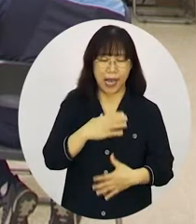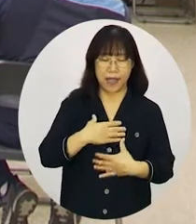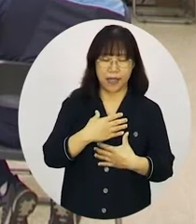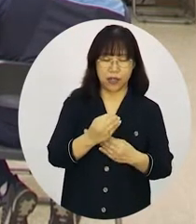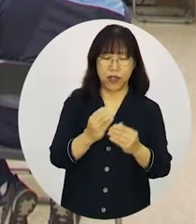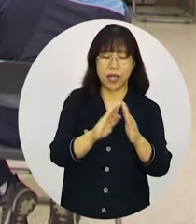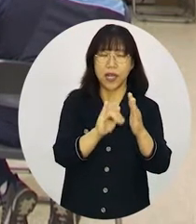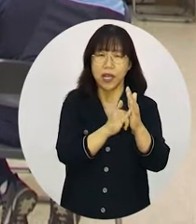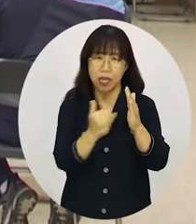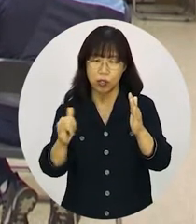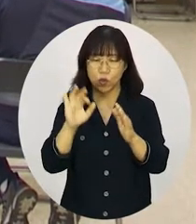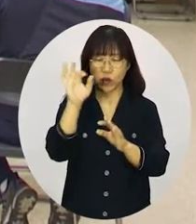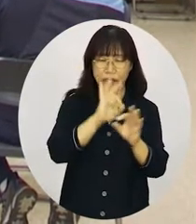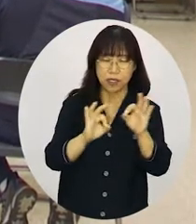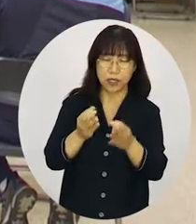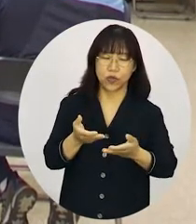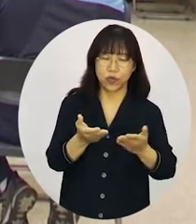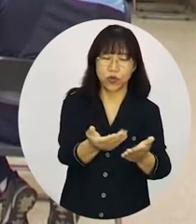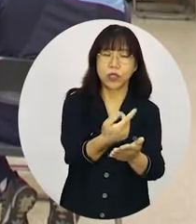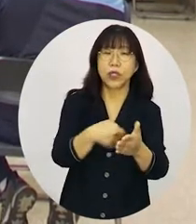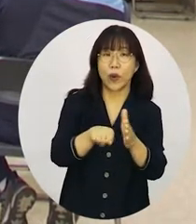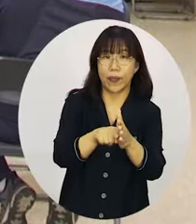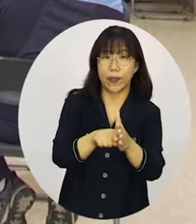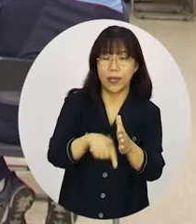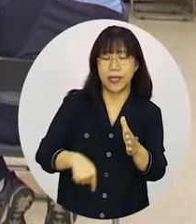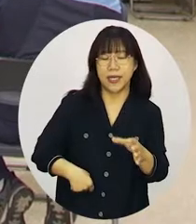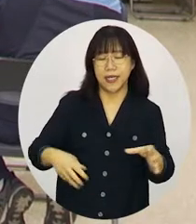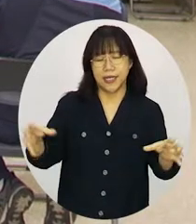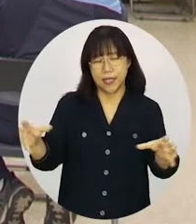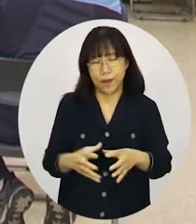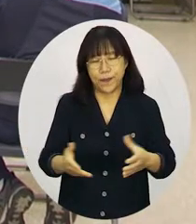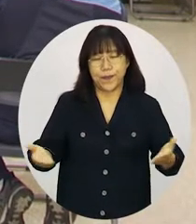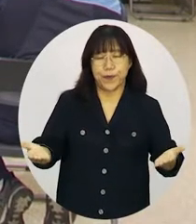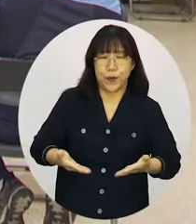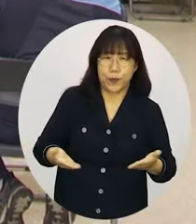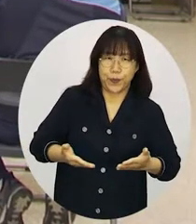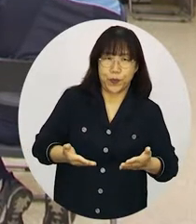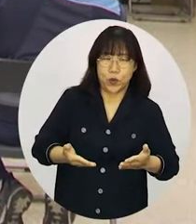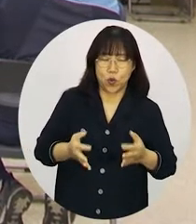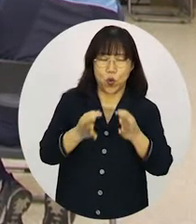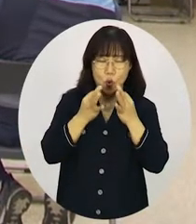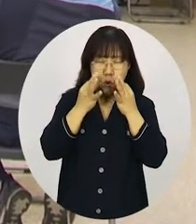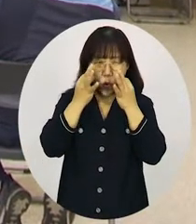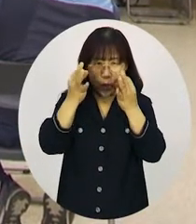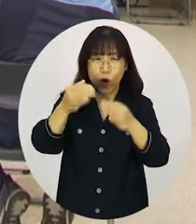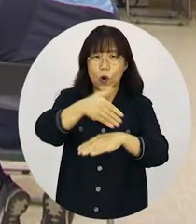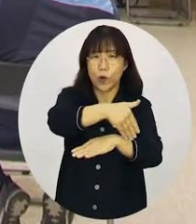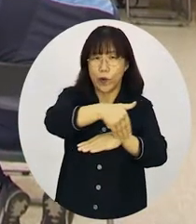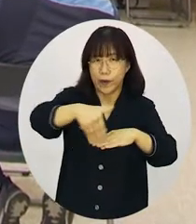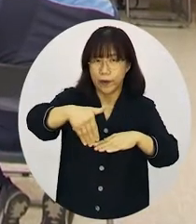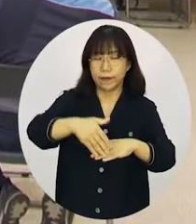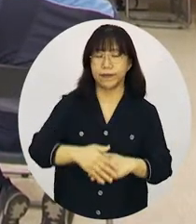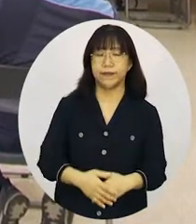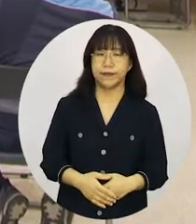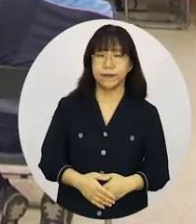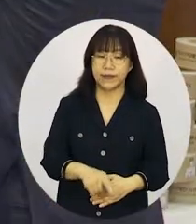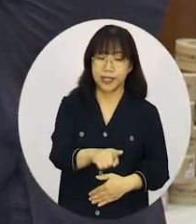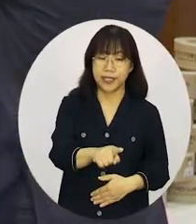안전하게 가족의 품으로 돌아가실 수 있게끔 함께하는 협업 시스템을 구축해 같이 노력하기로